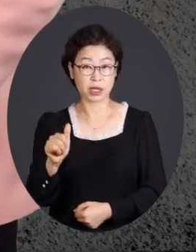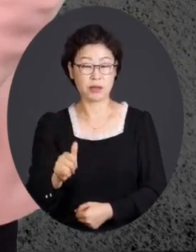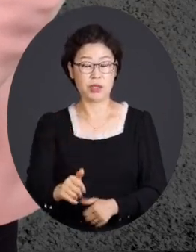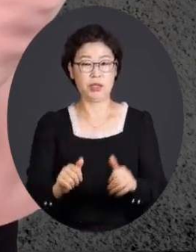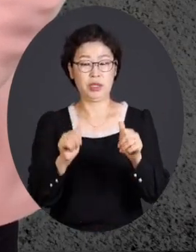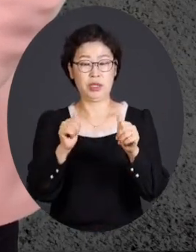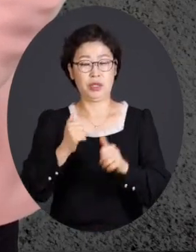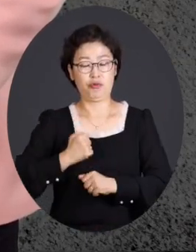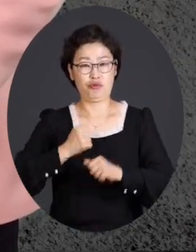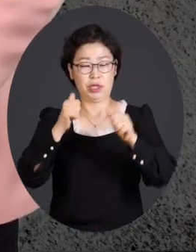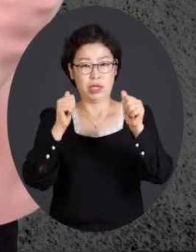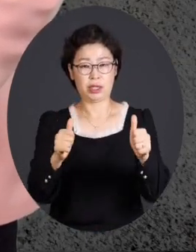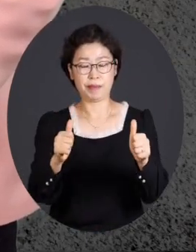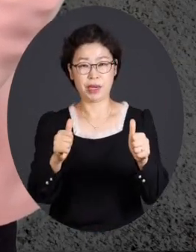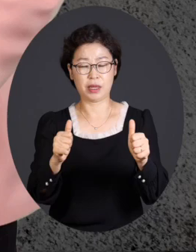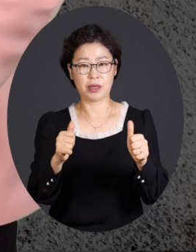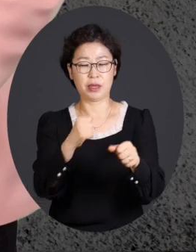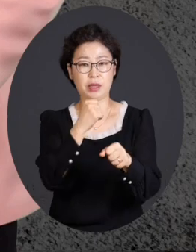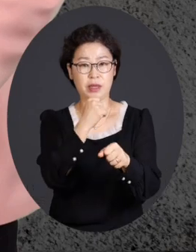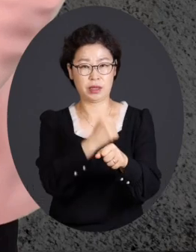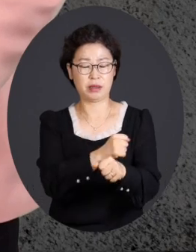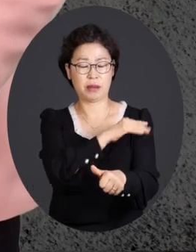군사재판이라는 이름으로 처형합니다.